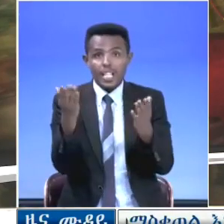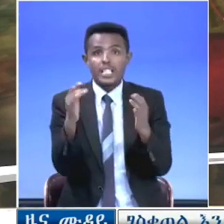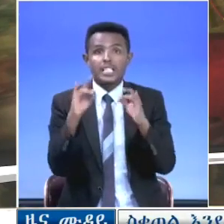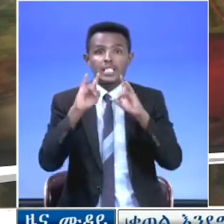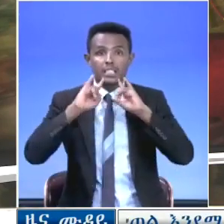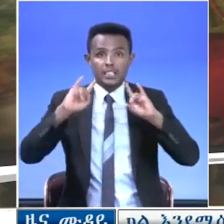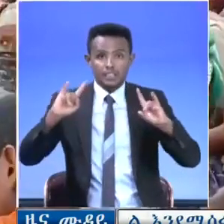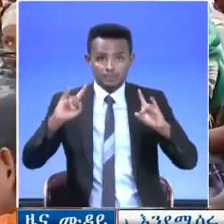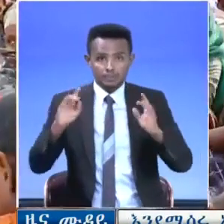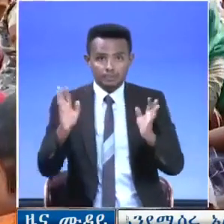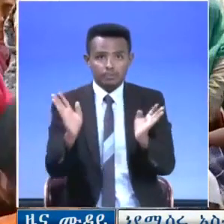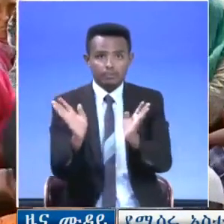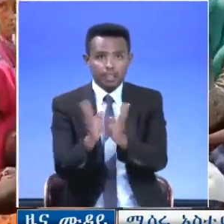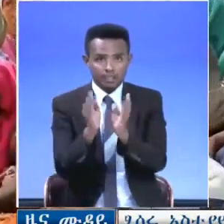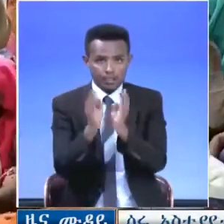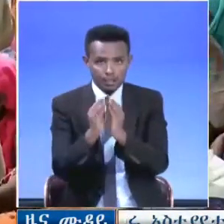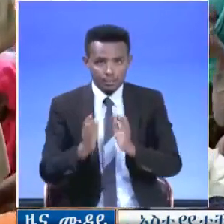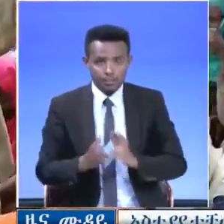አዘጋጅቷል።